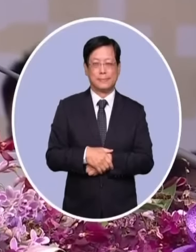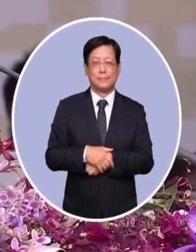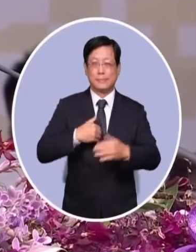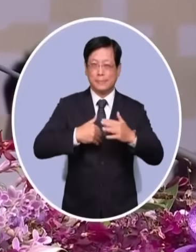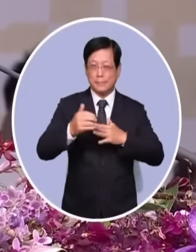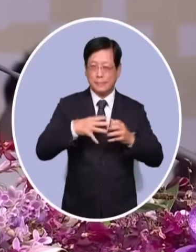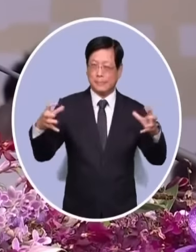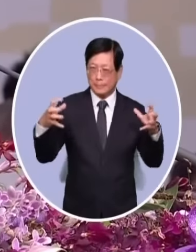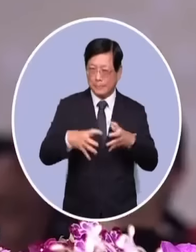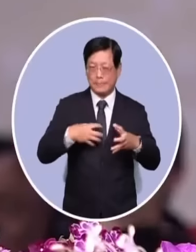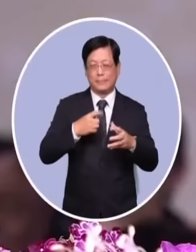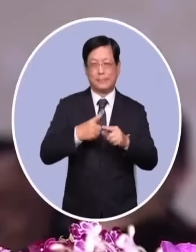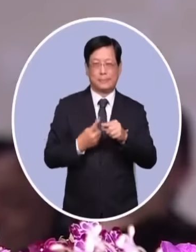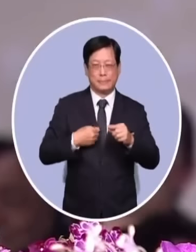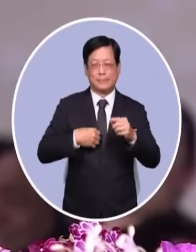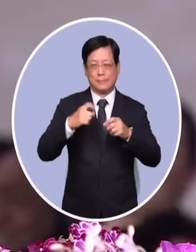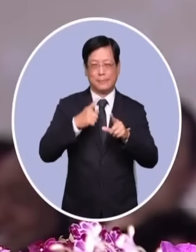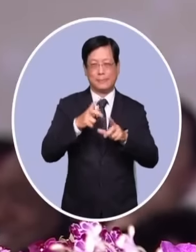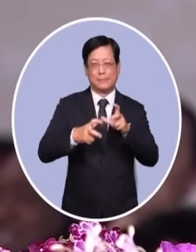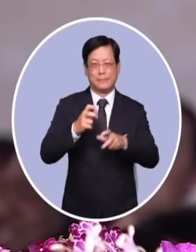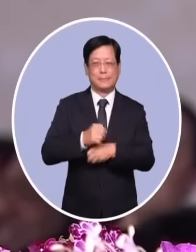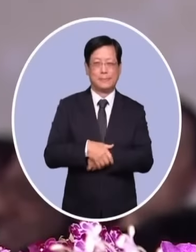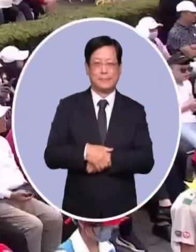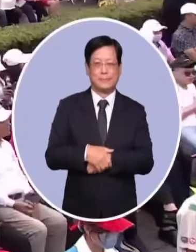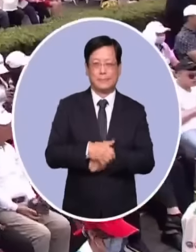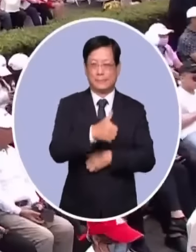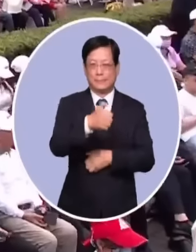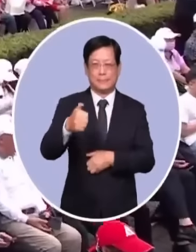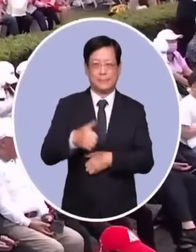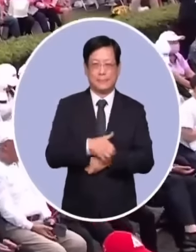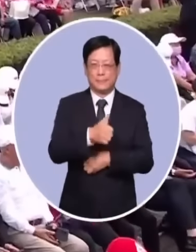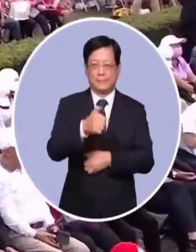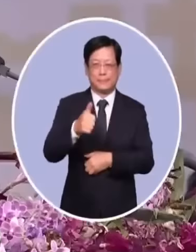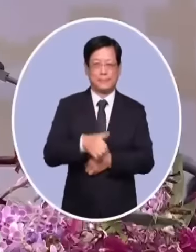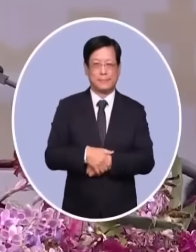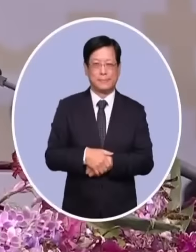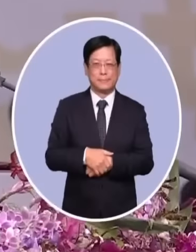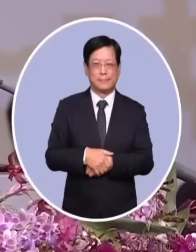一起加油。谢谢大家，谢谢。